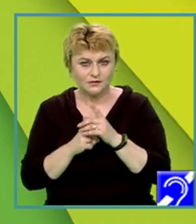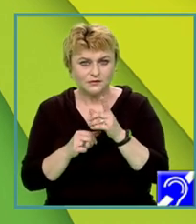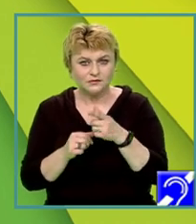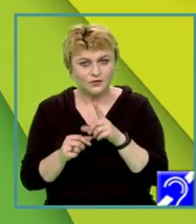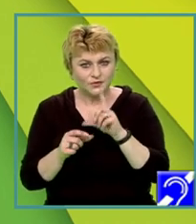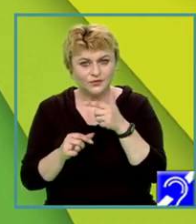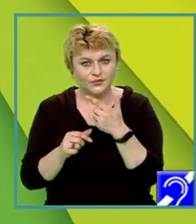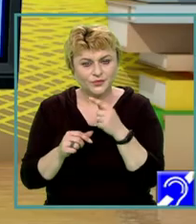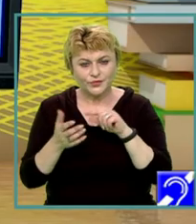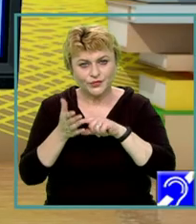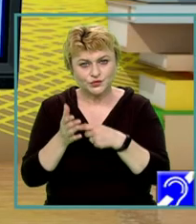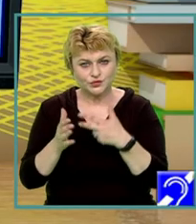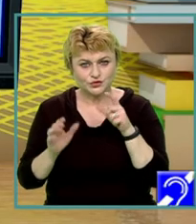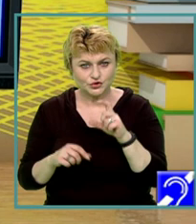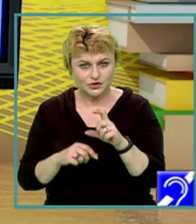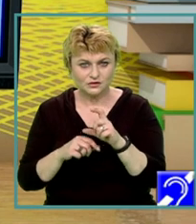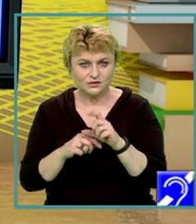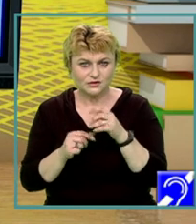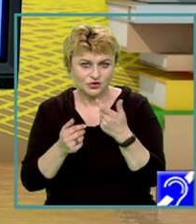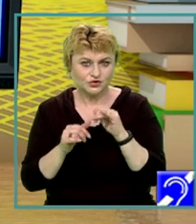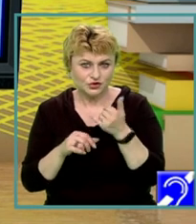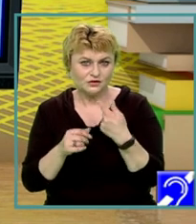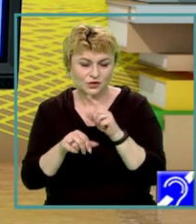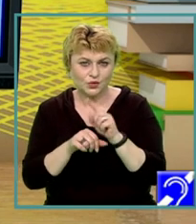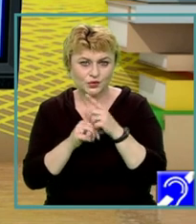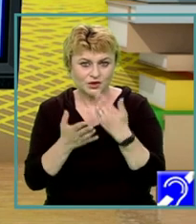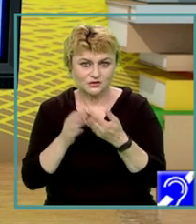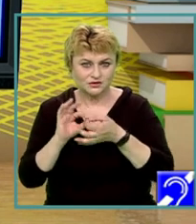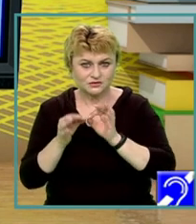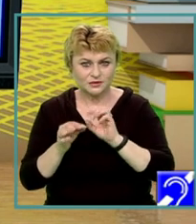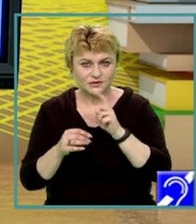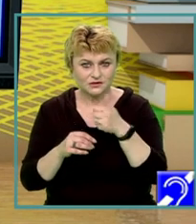ma fata de punctul c acest lucru înseamnă că ac